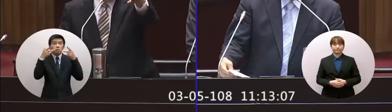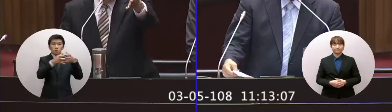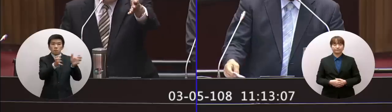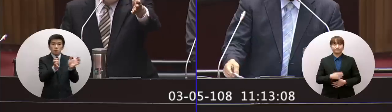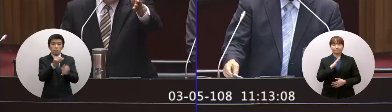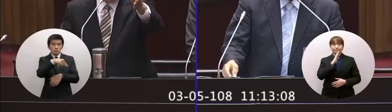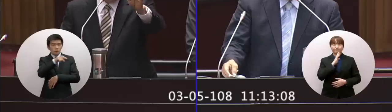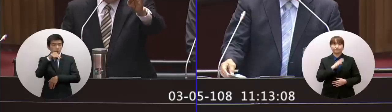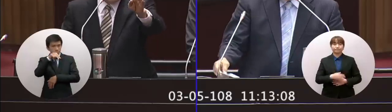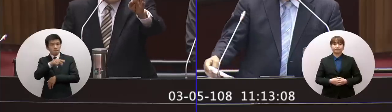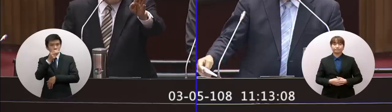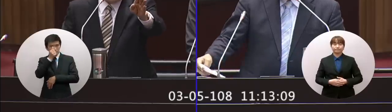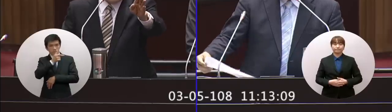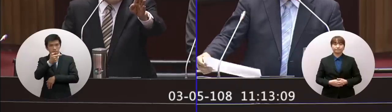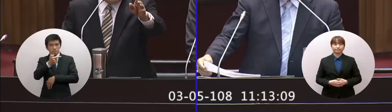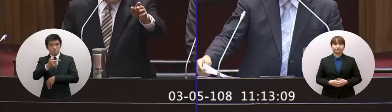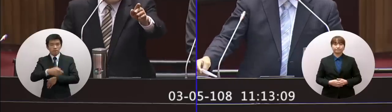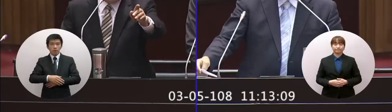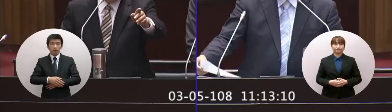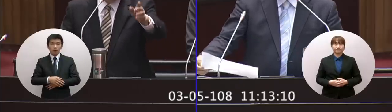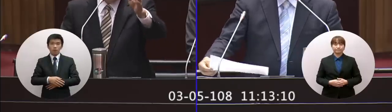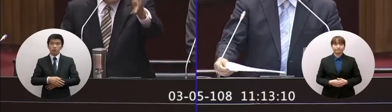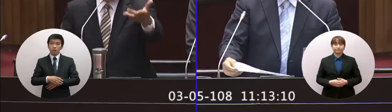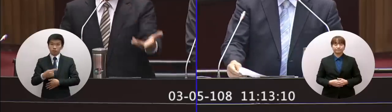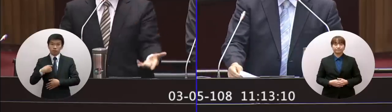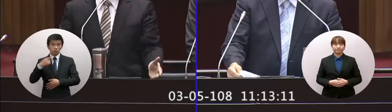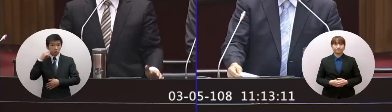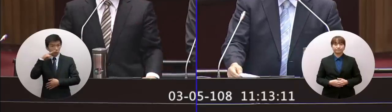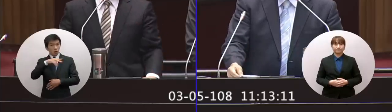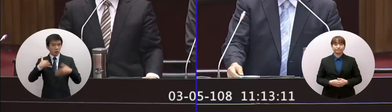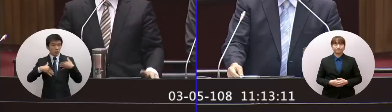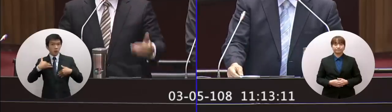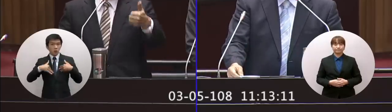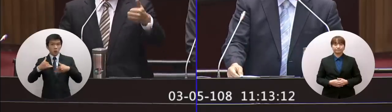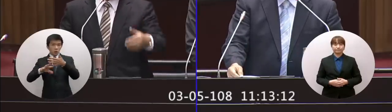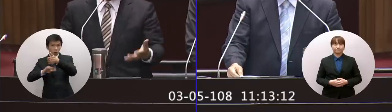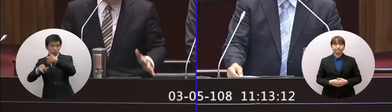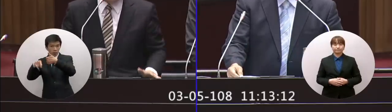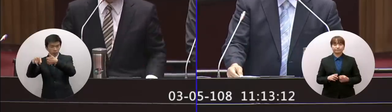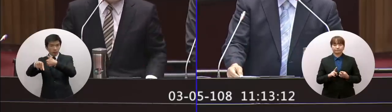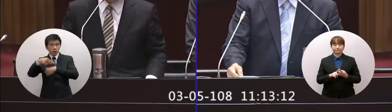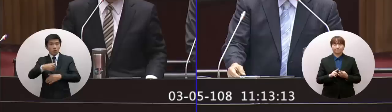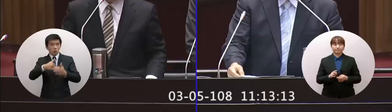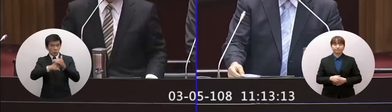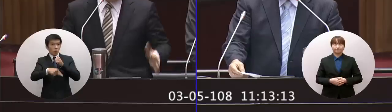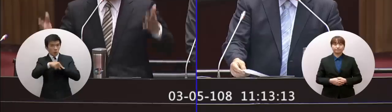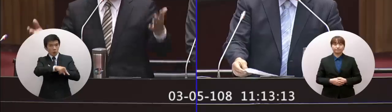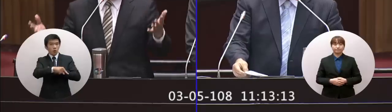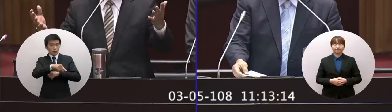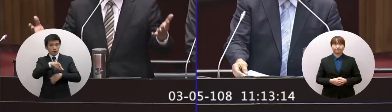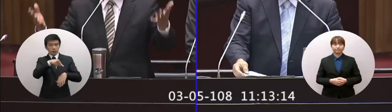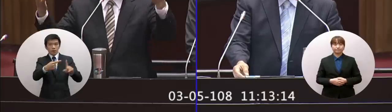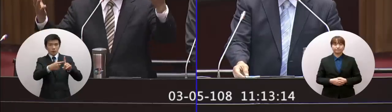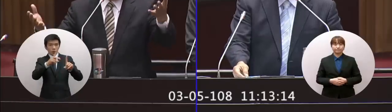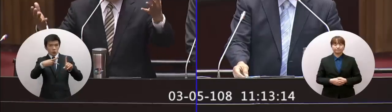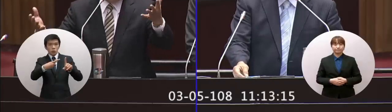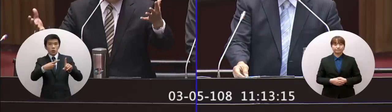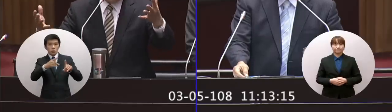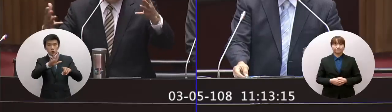的部落。我很高兴啊，委员啊，你是出生地，真的出人才。 是。 那这个